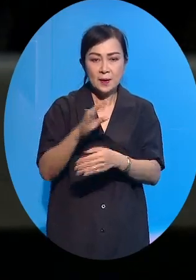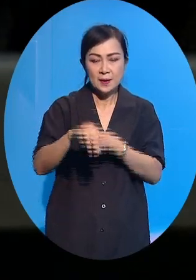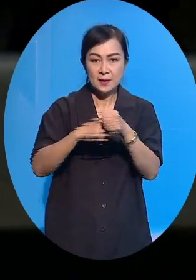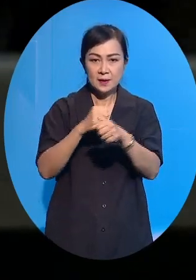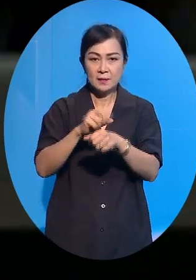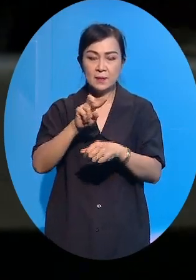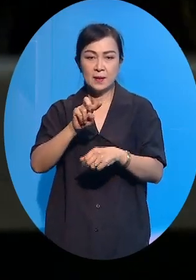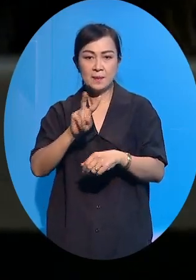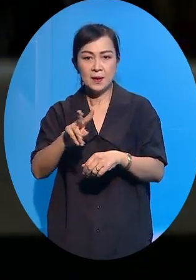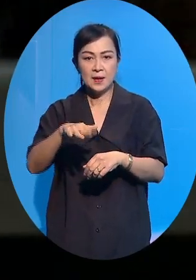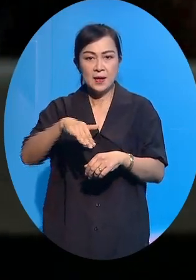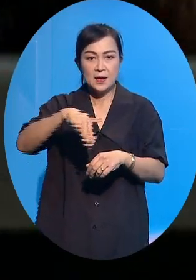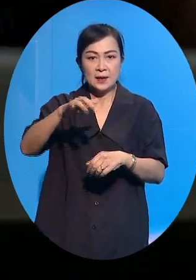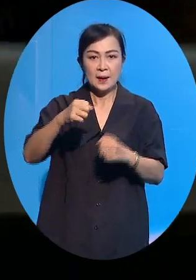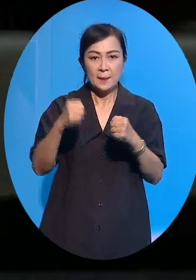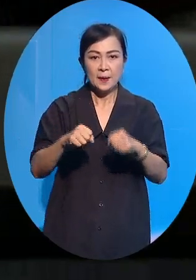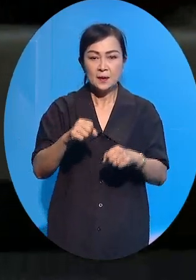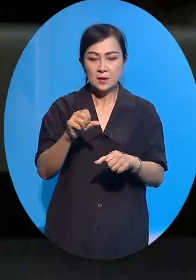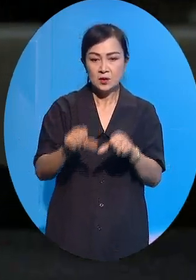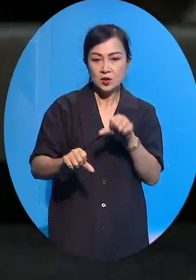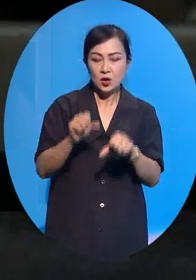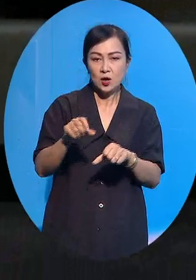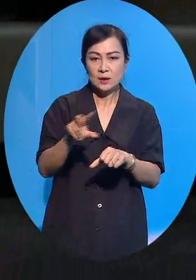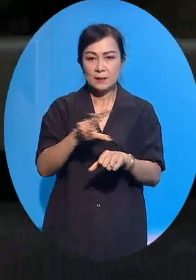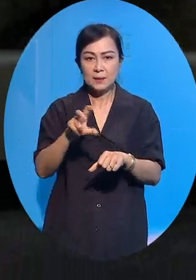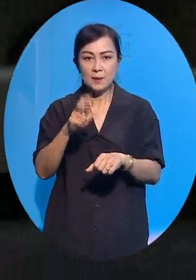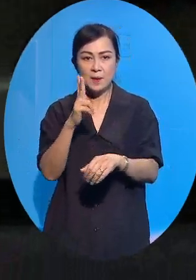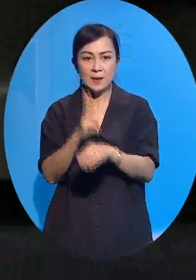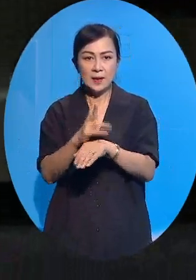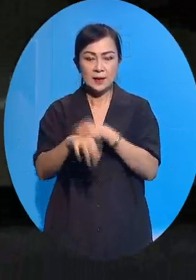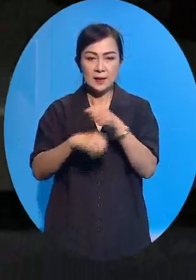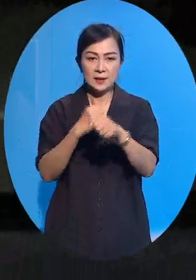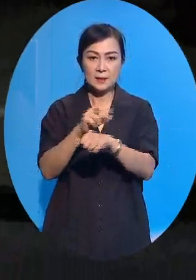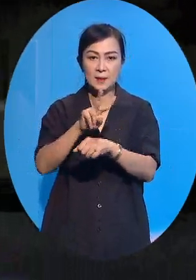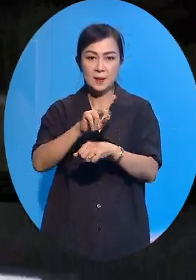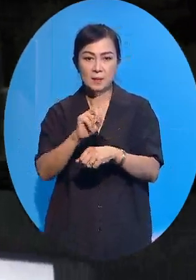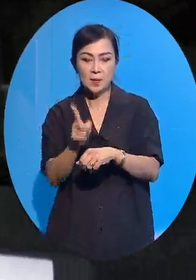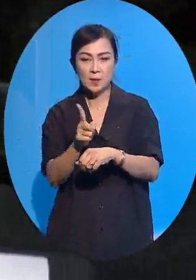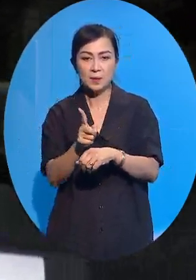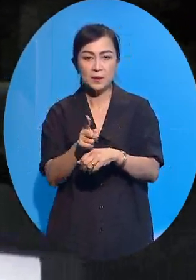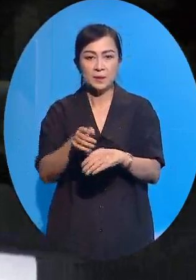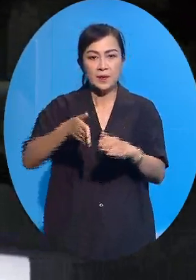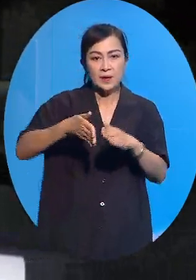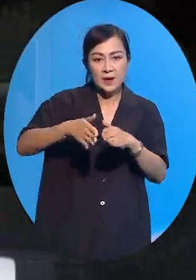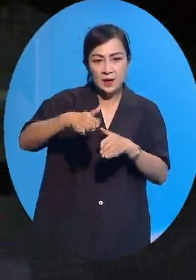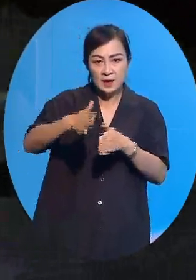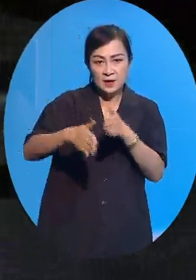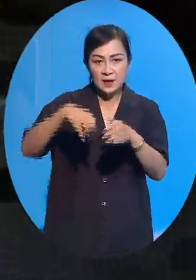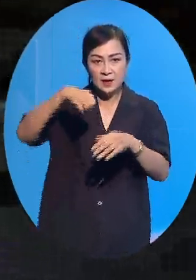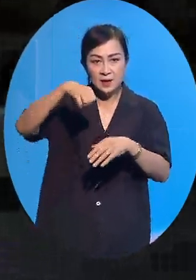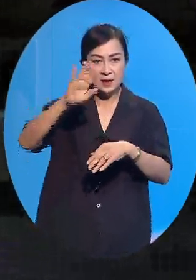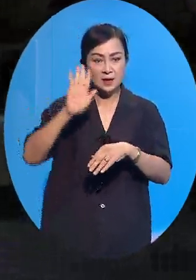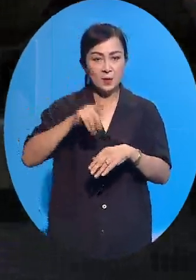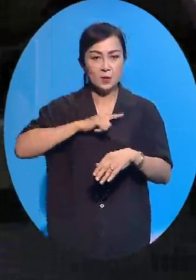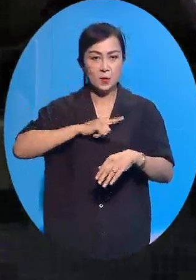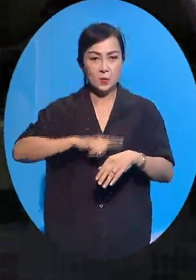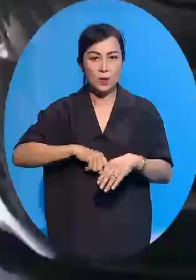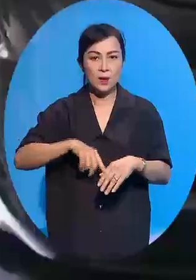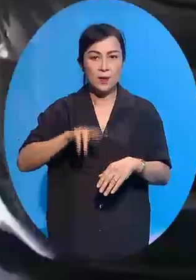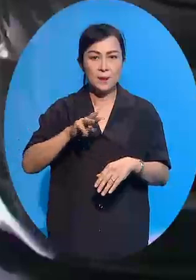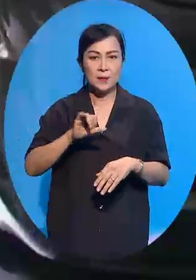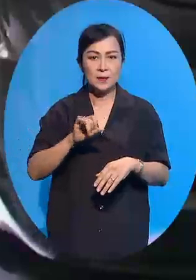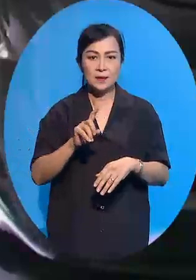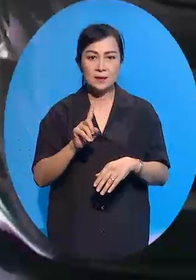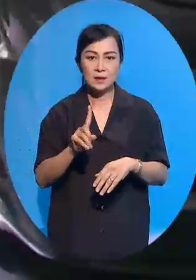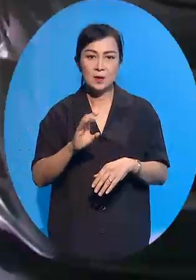năm 2022, tăng mạnh so với mức 880.000 chiếc năm 2021. Trong khi đó, hãng xe điện hàng đầu của Trung Quốc là